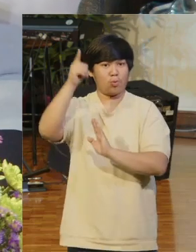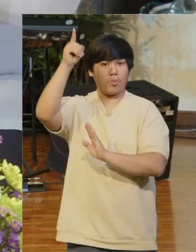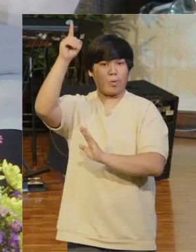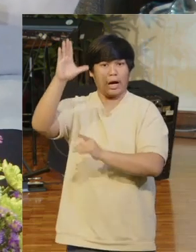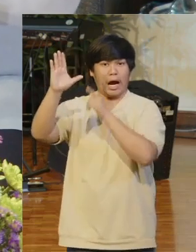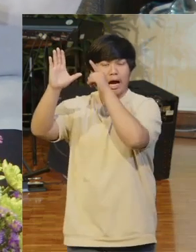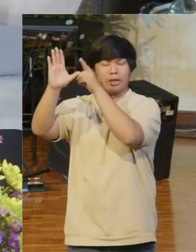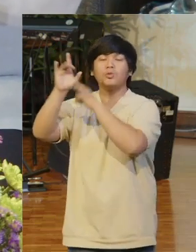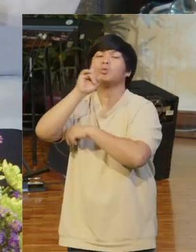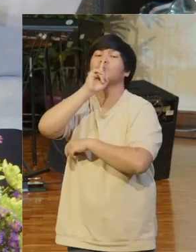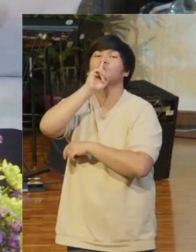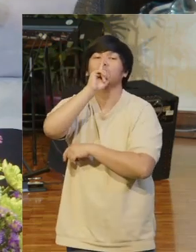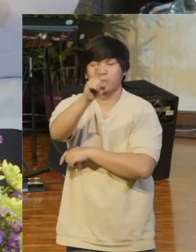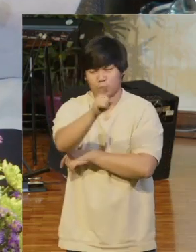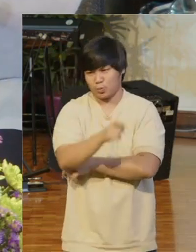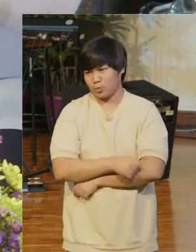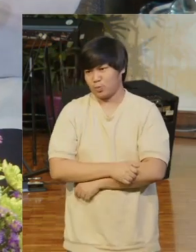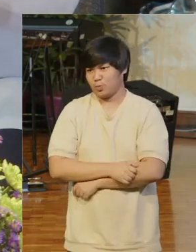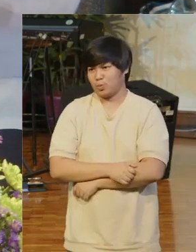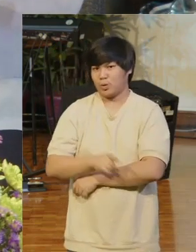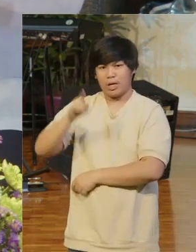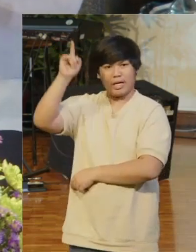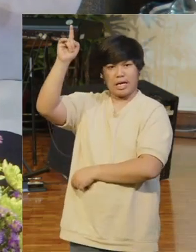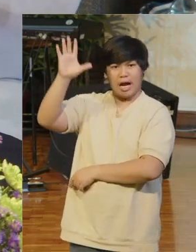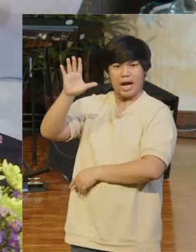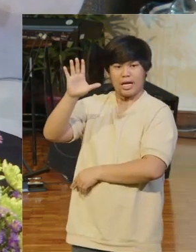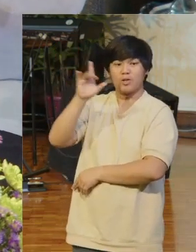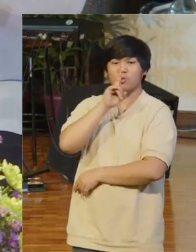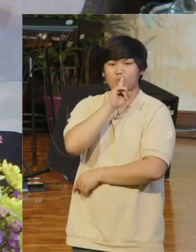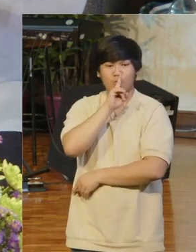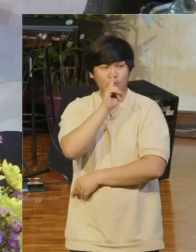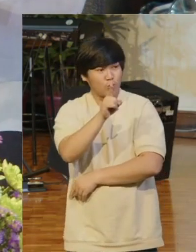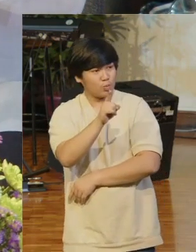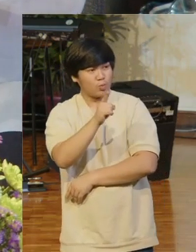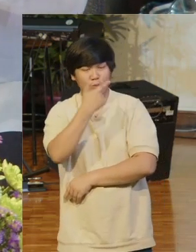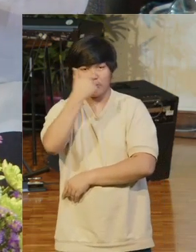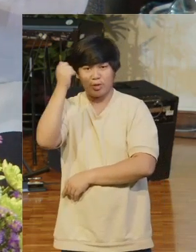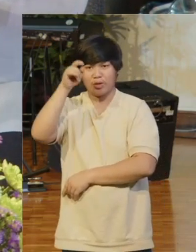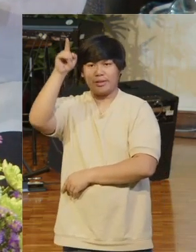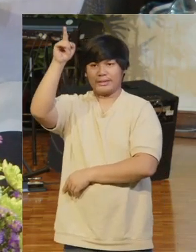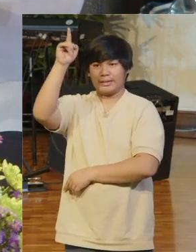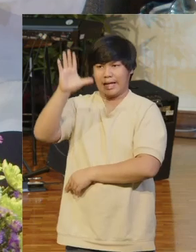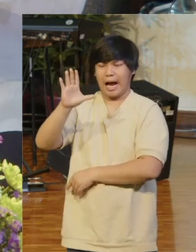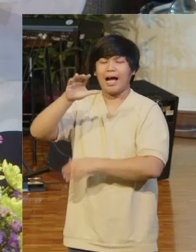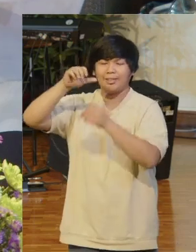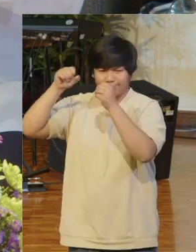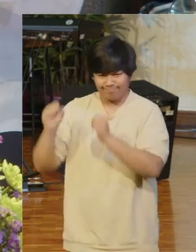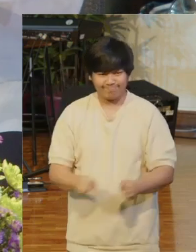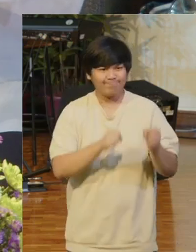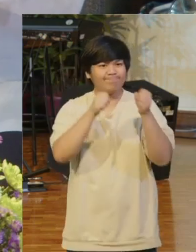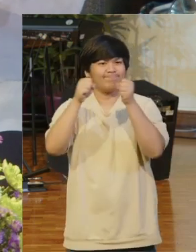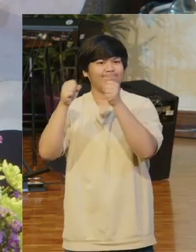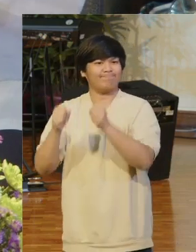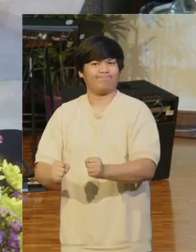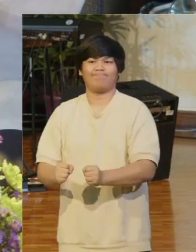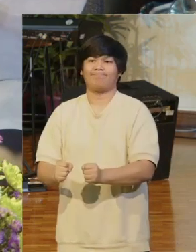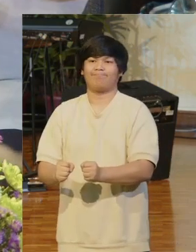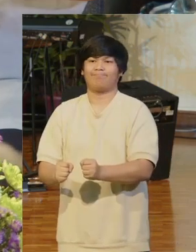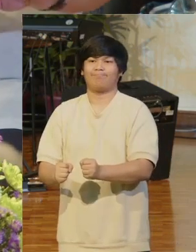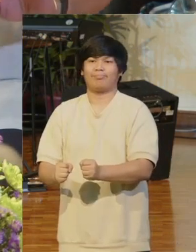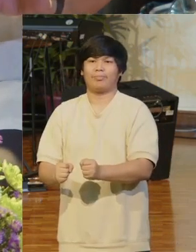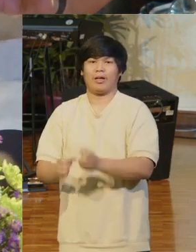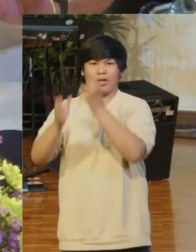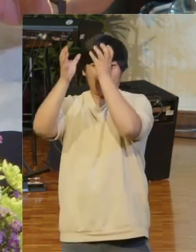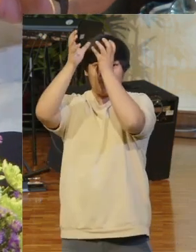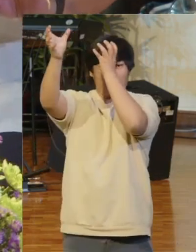Diyos. Siya ay Diyos dahil siya ay makapangyarihan sa lahat, nakakaalam